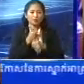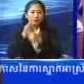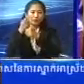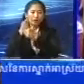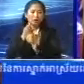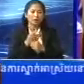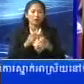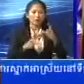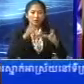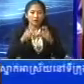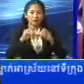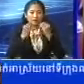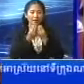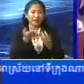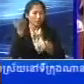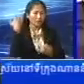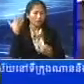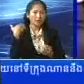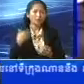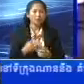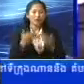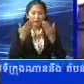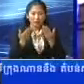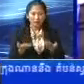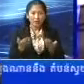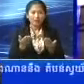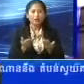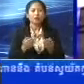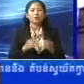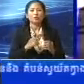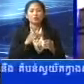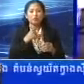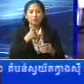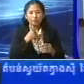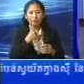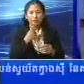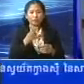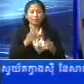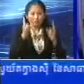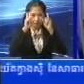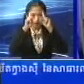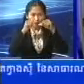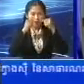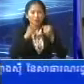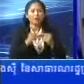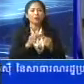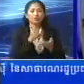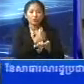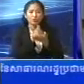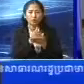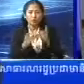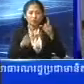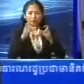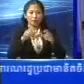ល់ដំណើរការរបស់អង្គការកន្លងមកហើយនៅពេលនេះលោកក៏បានសូមយោបល់ឯកឧត្តមរដ្ឋមន្ត្រីដើម្បីជួយដល់ដំណើរការ